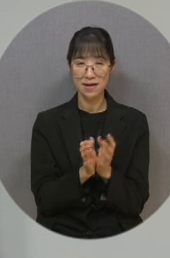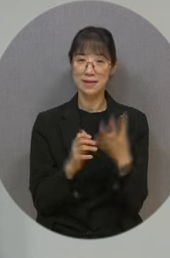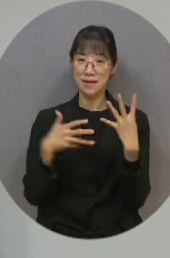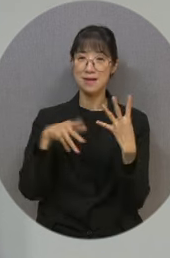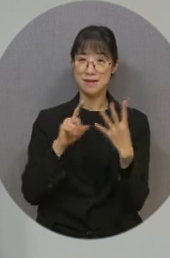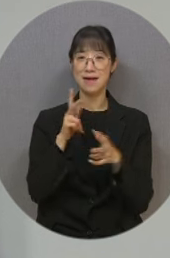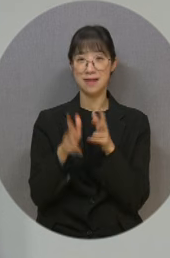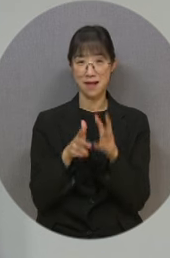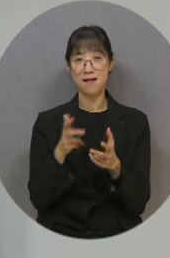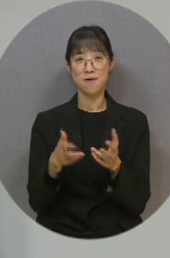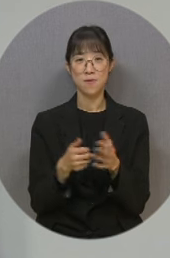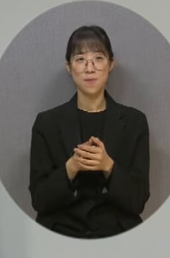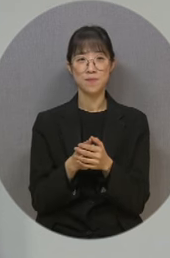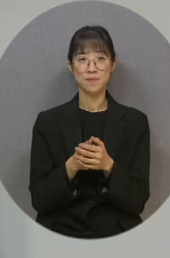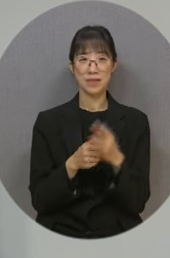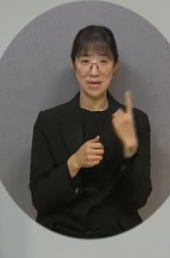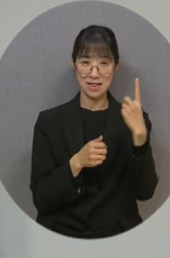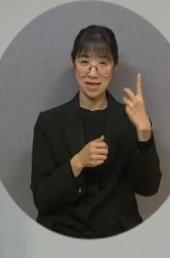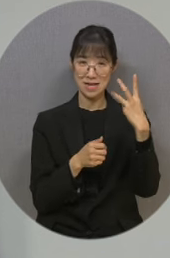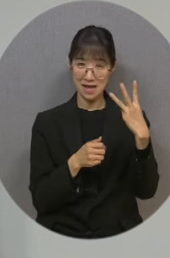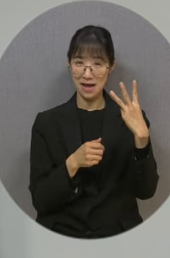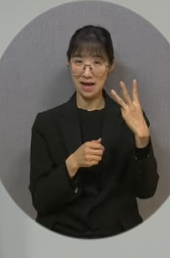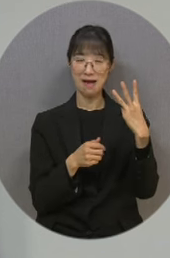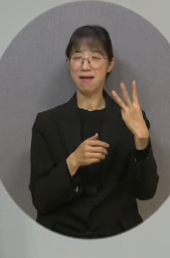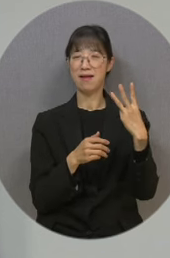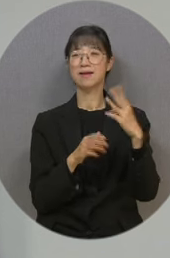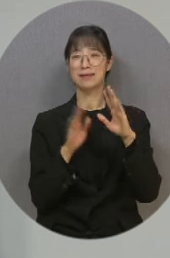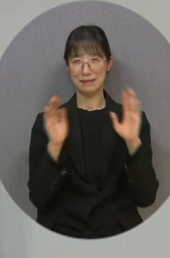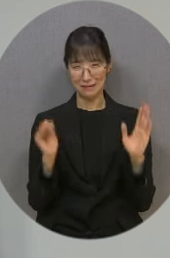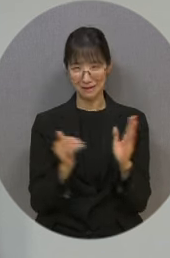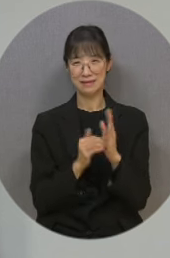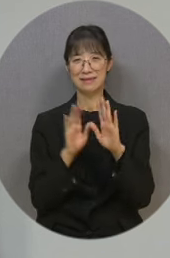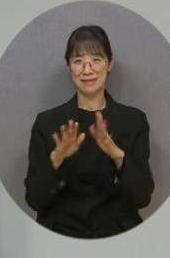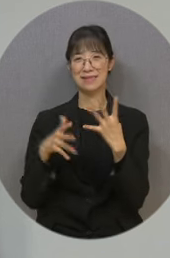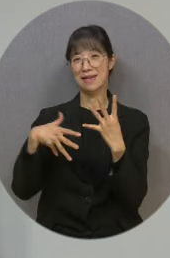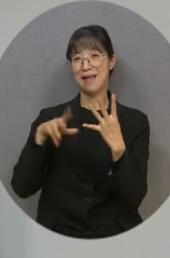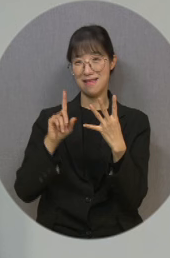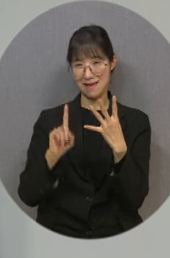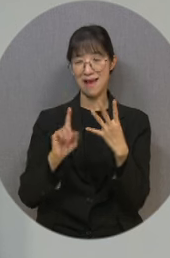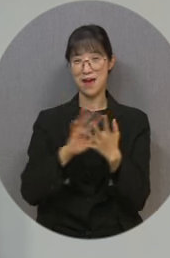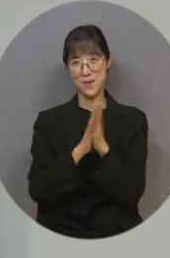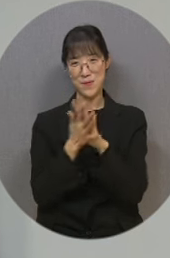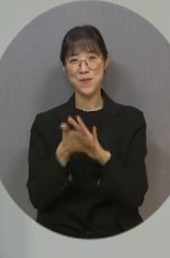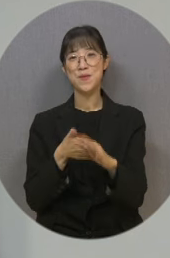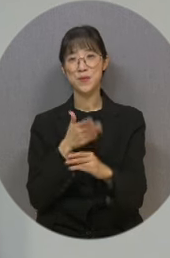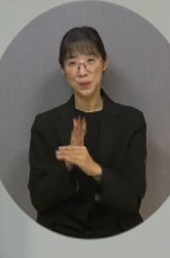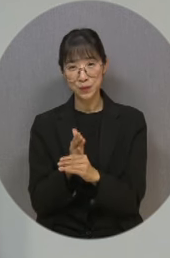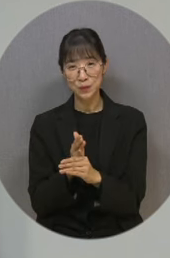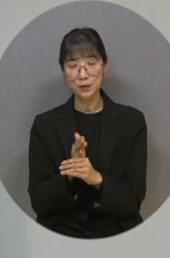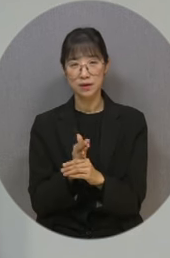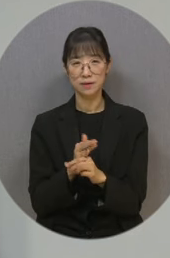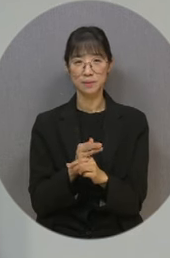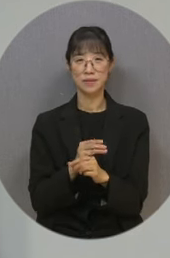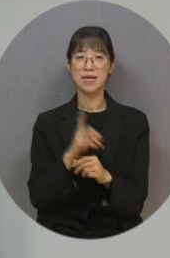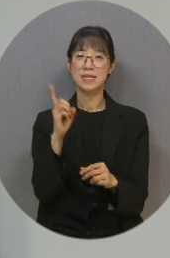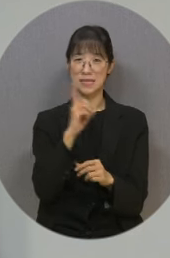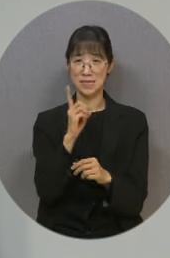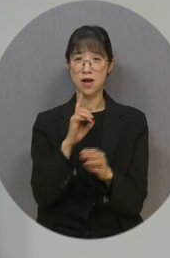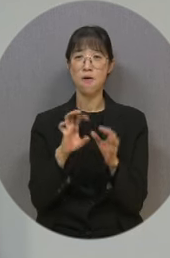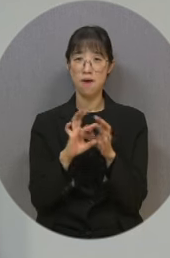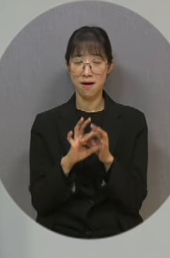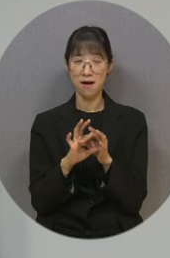4차 산업이라 그러잖아요 1차 2차 3차보상 지금 전환되고 있기 때문에 디지털과